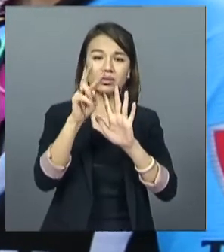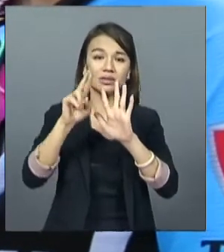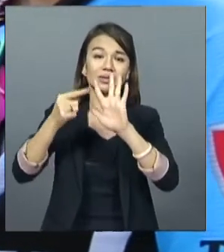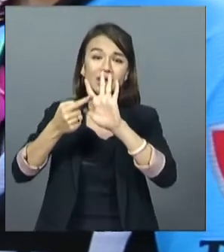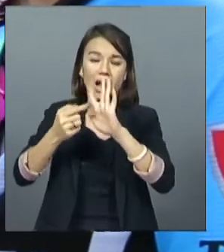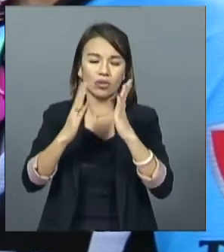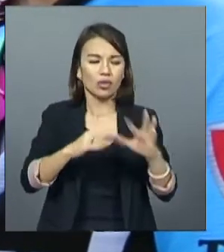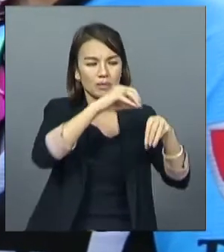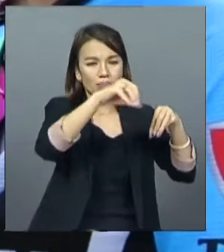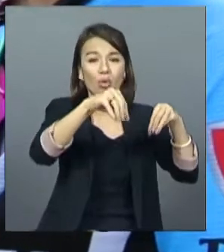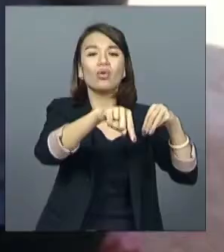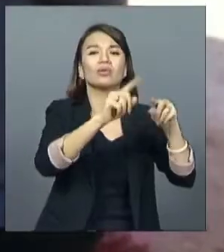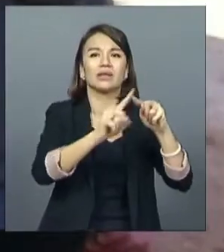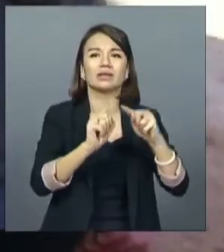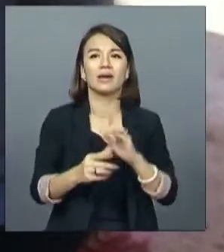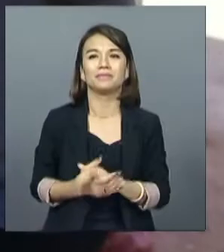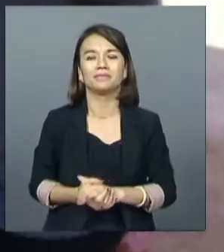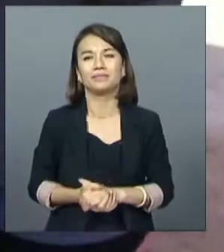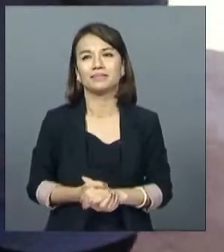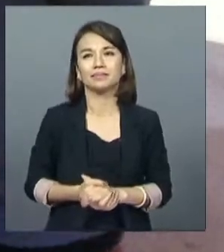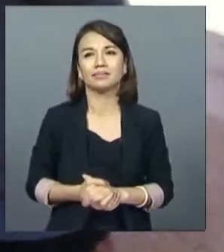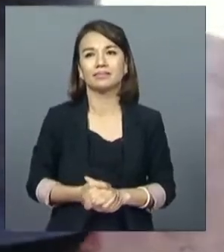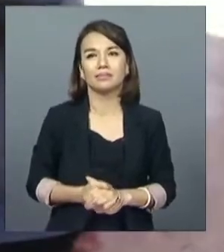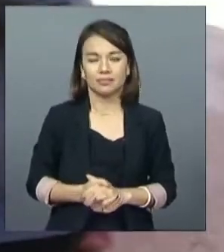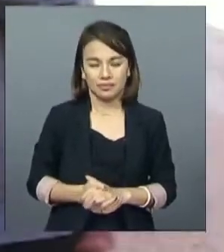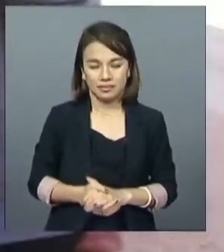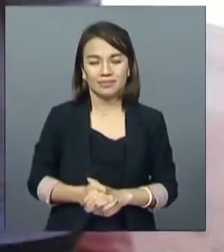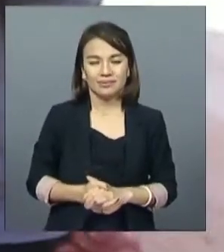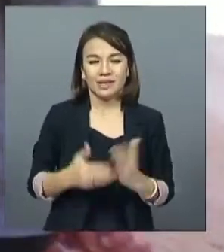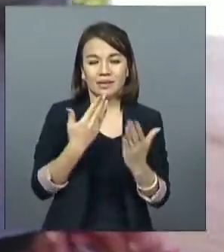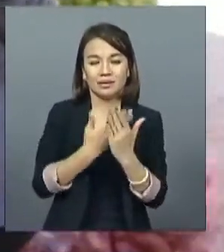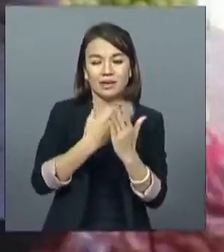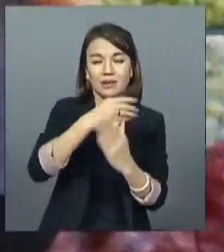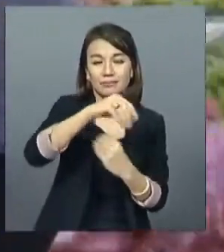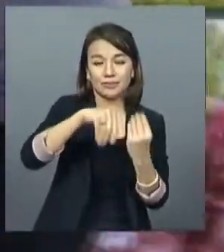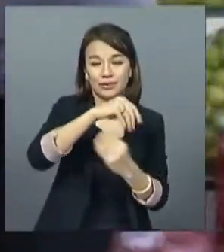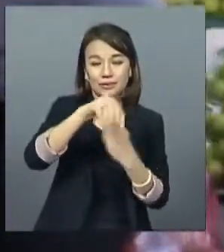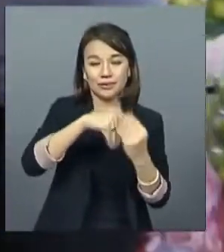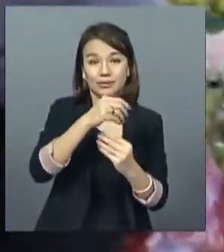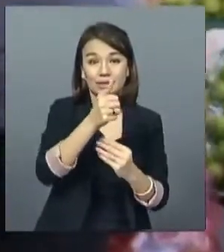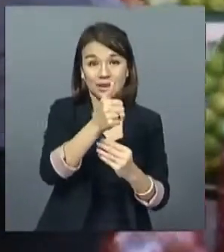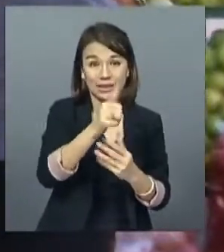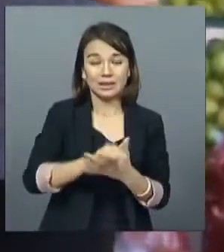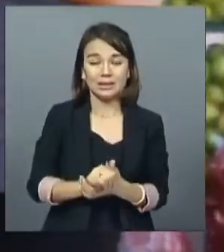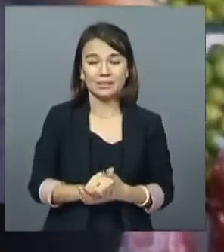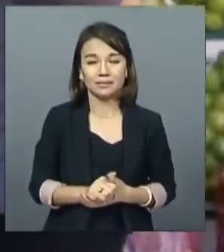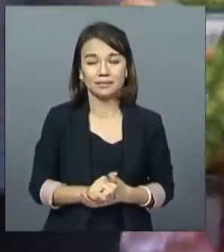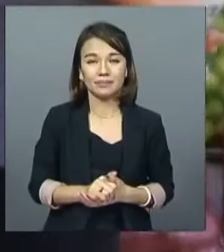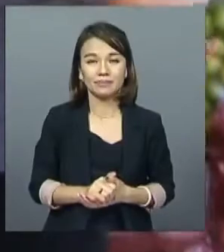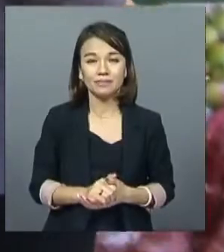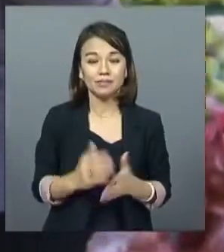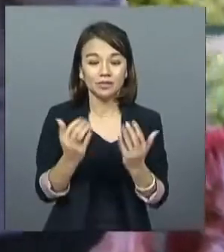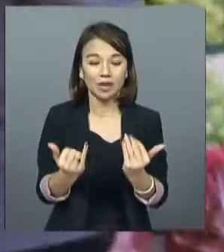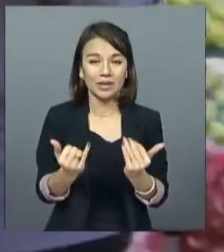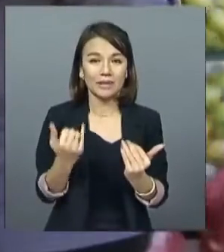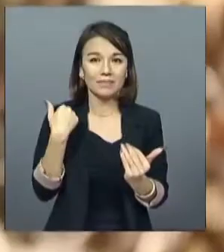ได้พัฒนามานานหลายปีครับ ไม่เพียงแต่จะสร้างรายได้ทางเศรษฐกิจให้กับเกษตรกรผู้ปลูกพุทราเท่านั้นปัจจุบัน